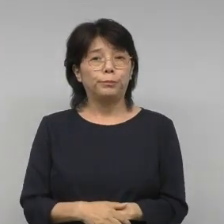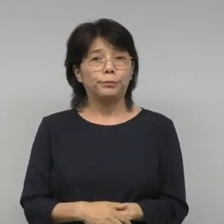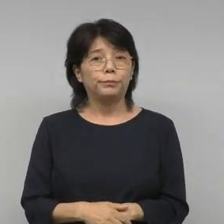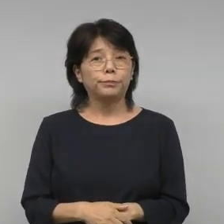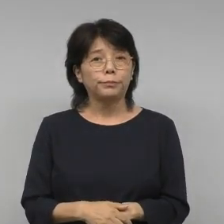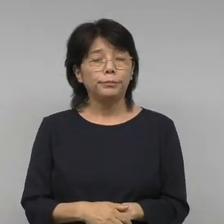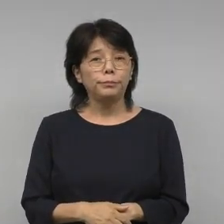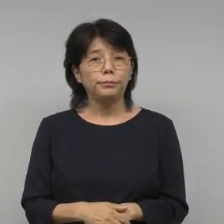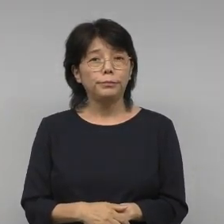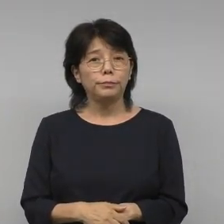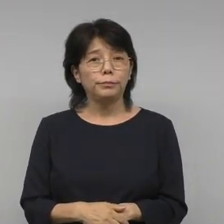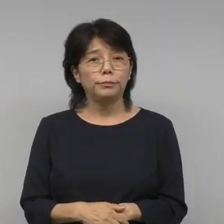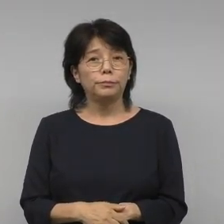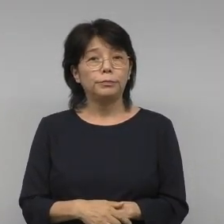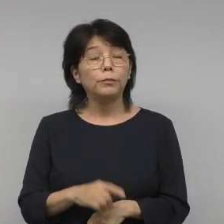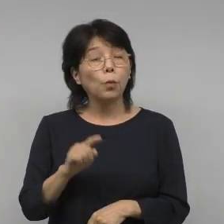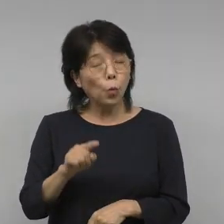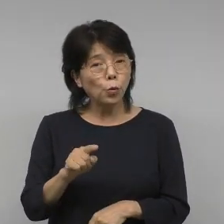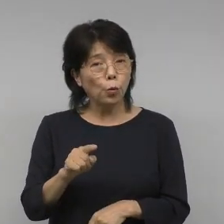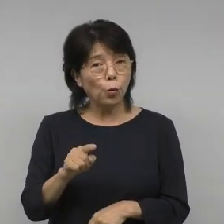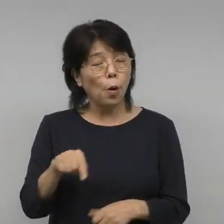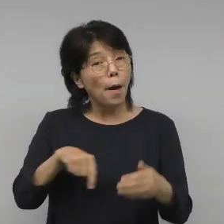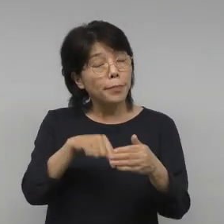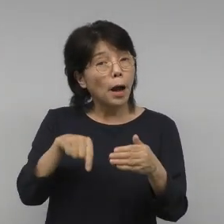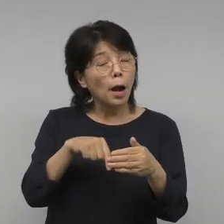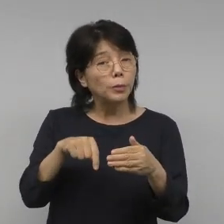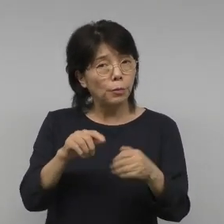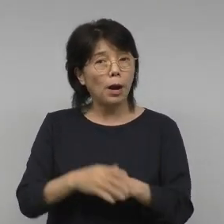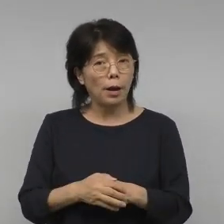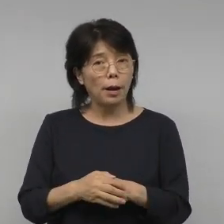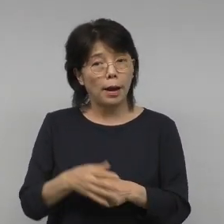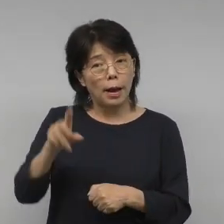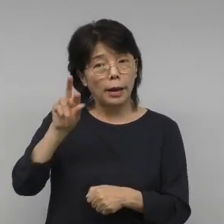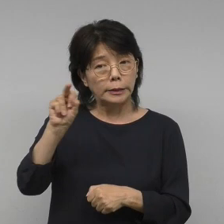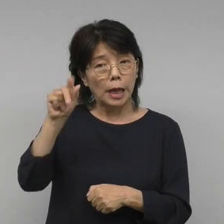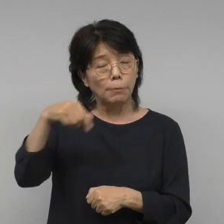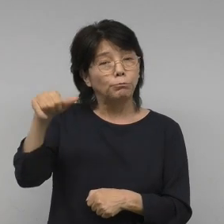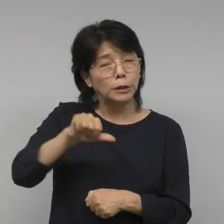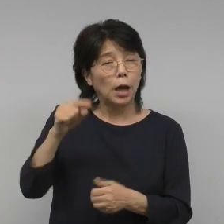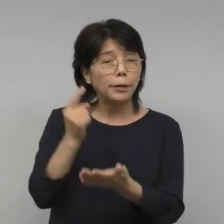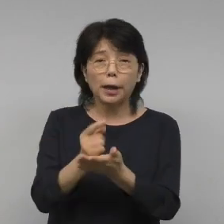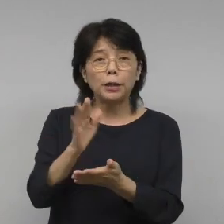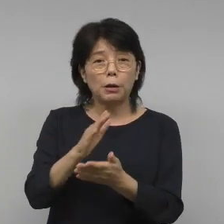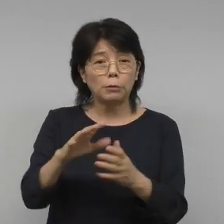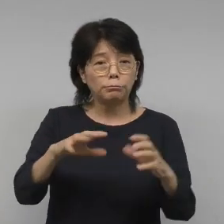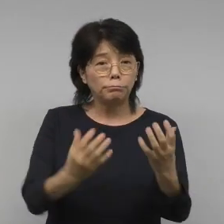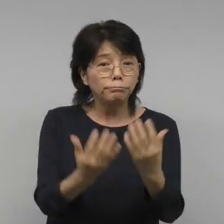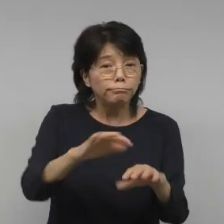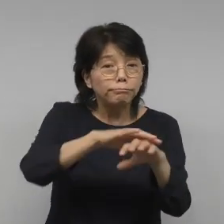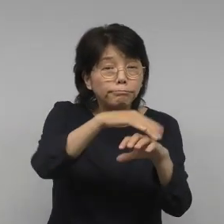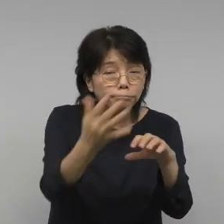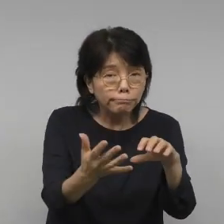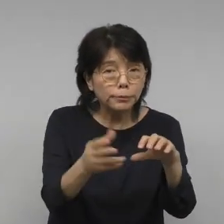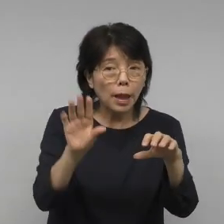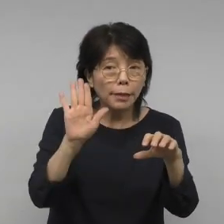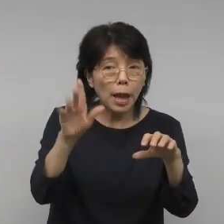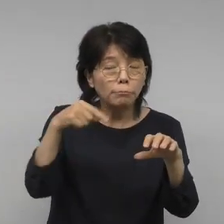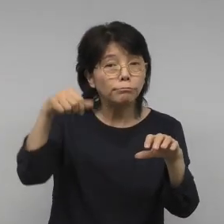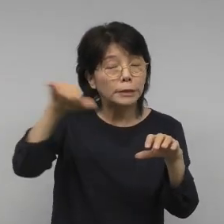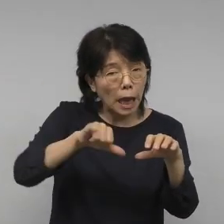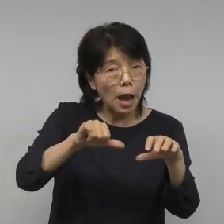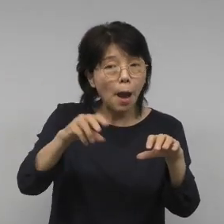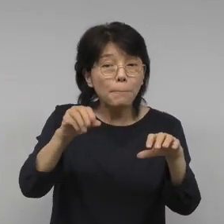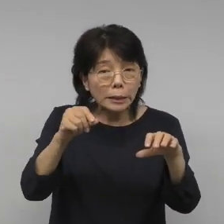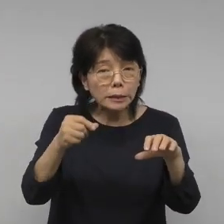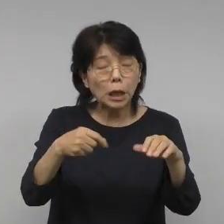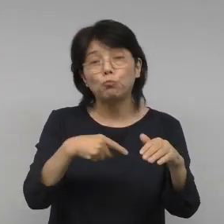これこのフェアトレードの中身っていうのは煎茶だけじゃなくて被覆茶とか碾茶、抹茶の原料になる碾茶